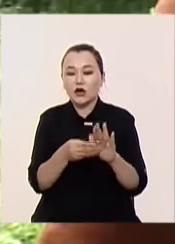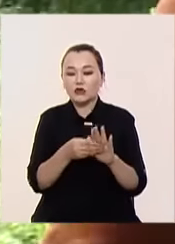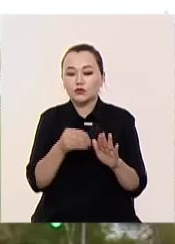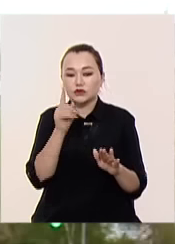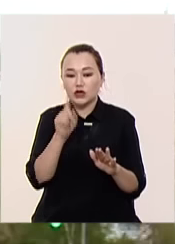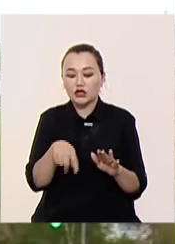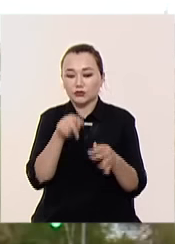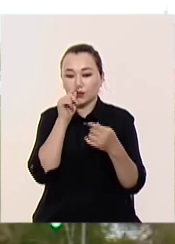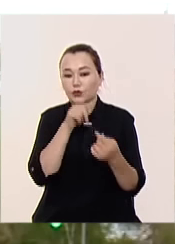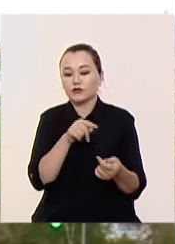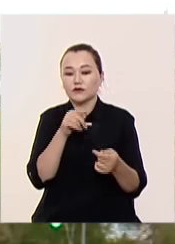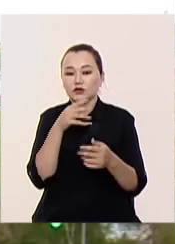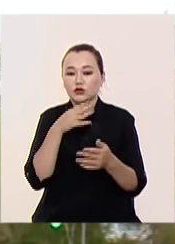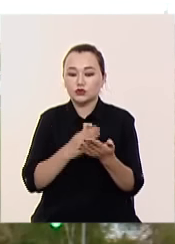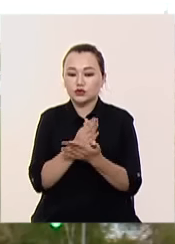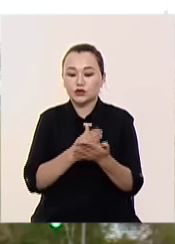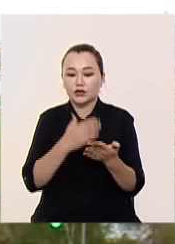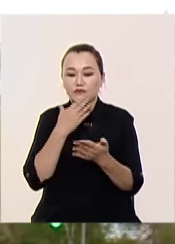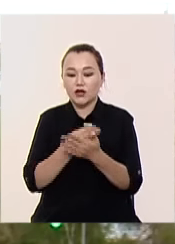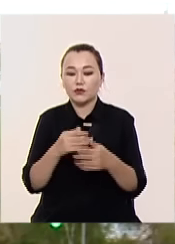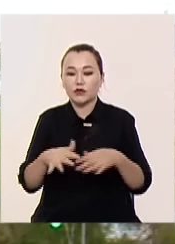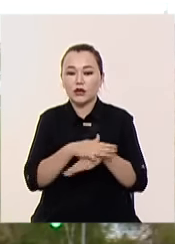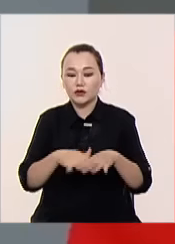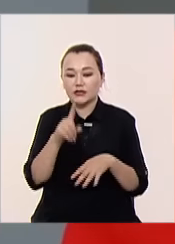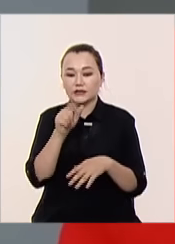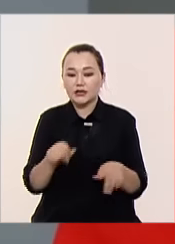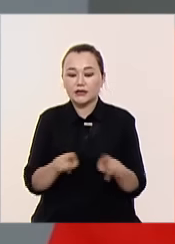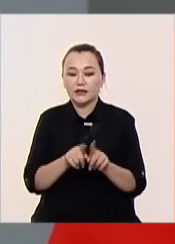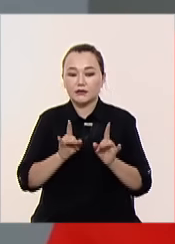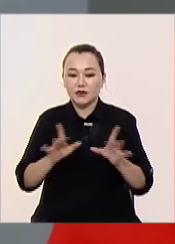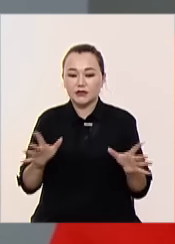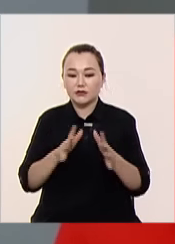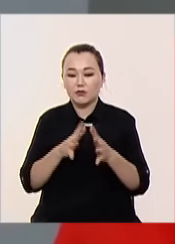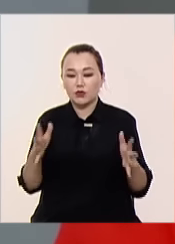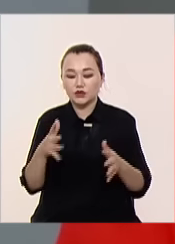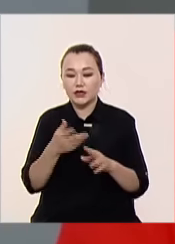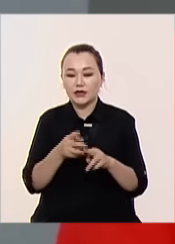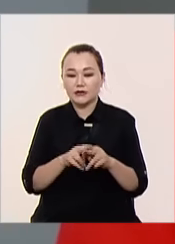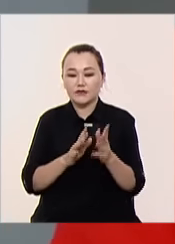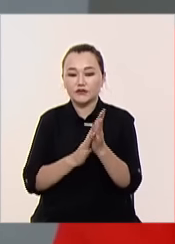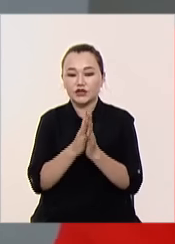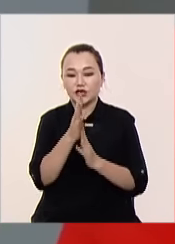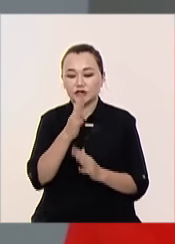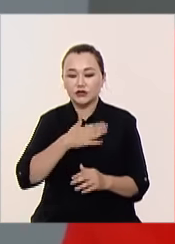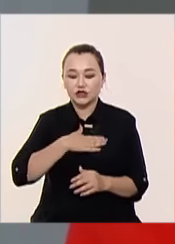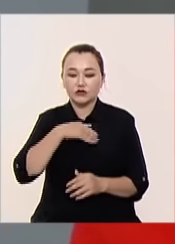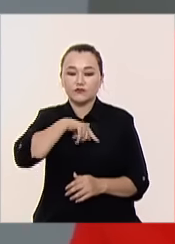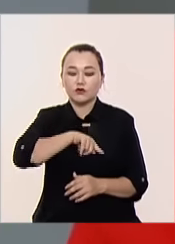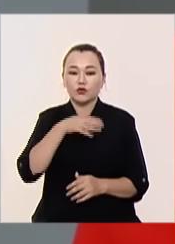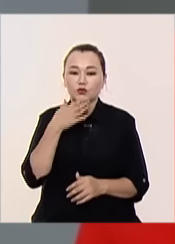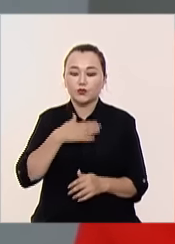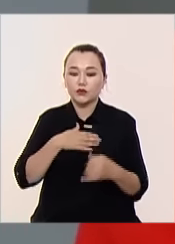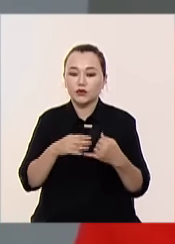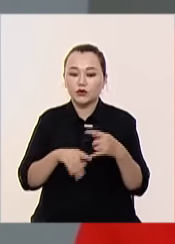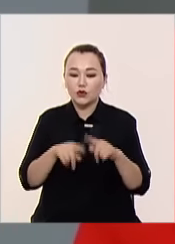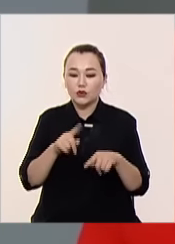это служение своему народу. Я максимально за такие праздники. Это взращивание нашего патриотизма среди населения,